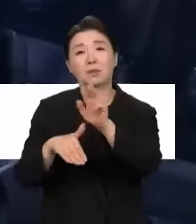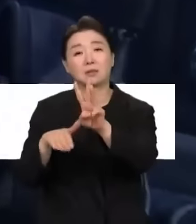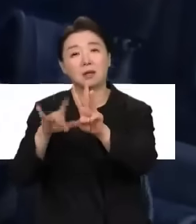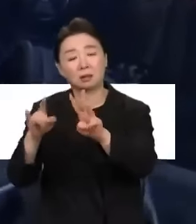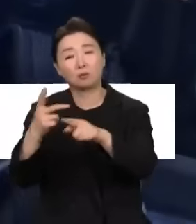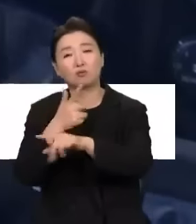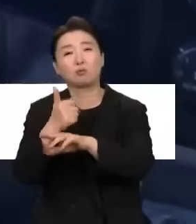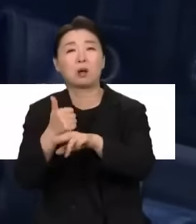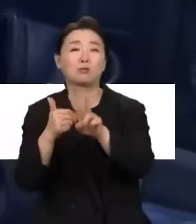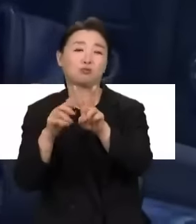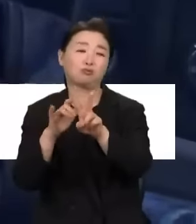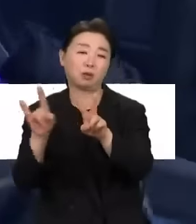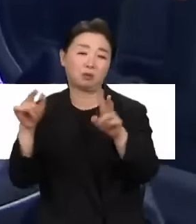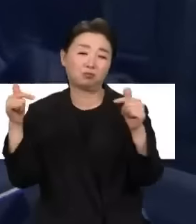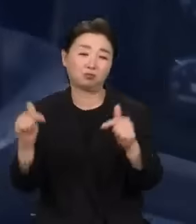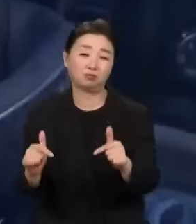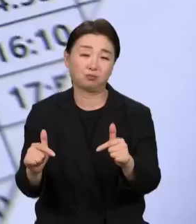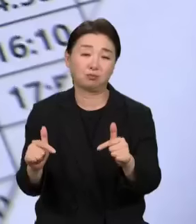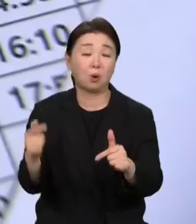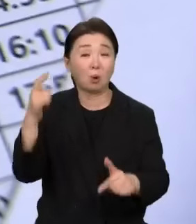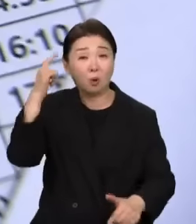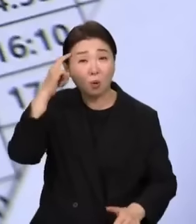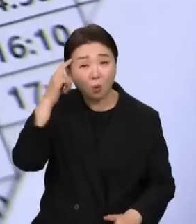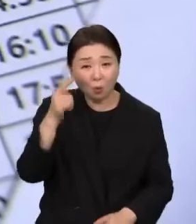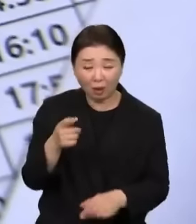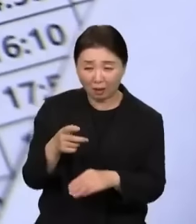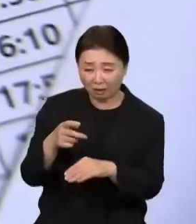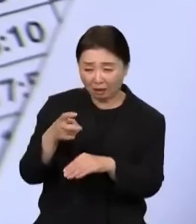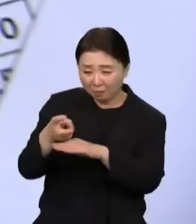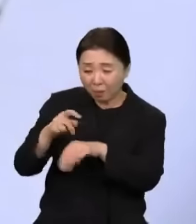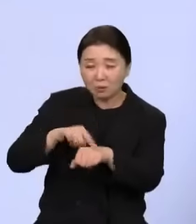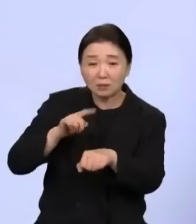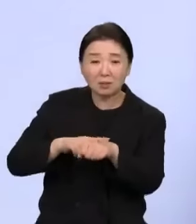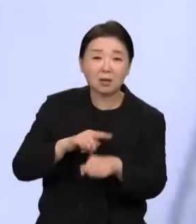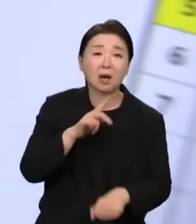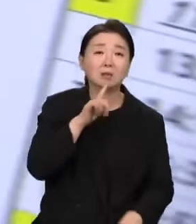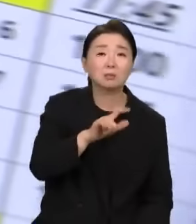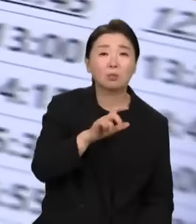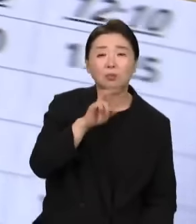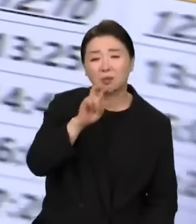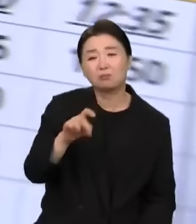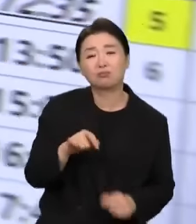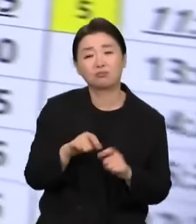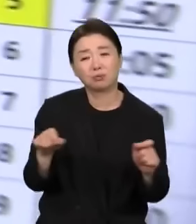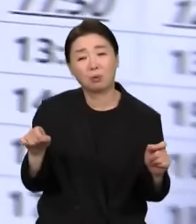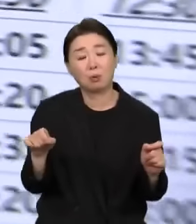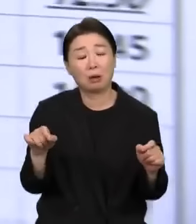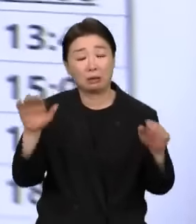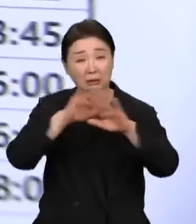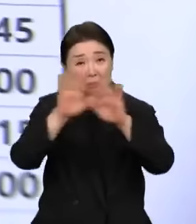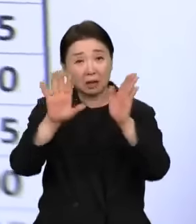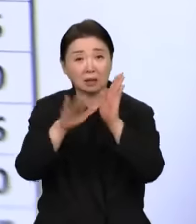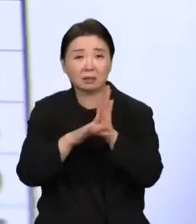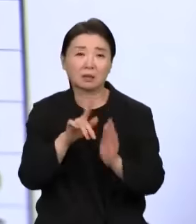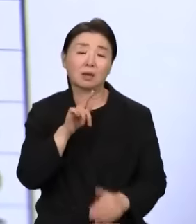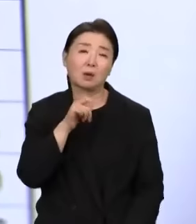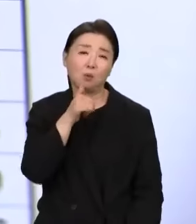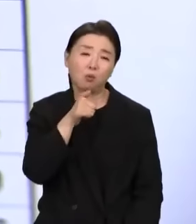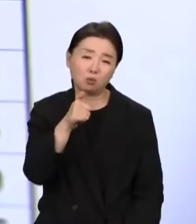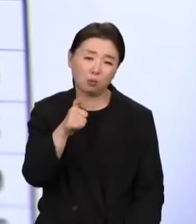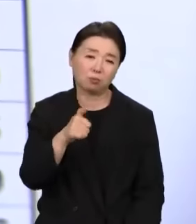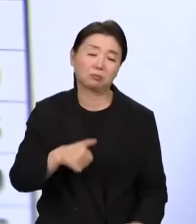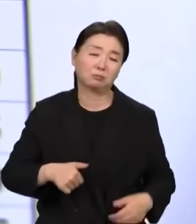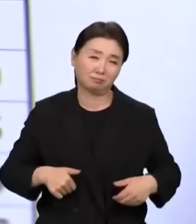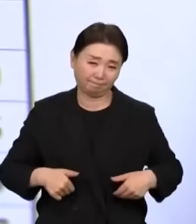주말엔 2대로 줄었습니다. 배차 간격도 15분에서 25분으로 늘었고 낮 시간엔 55분을